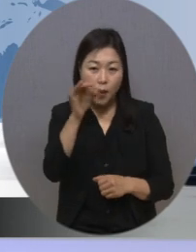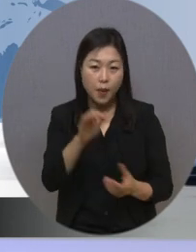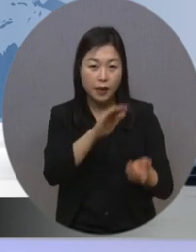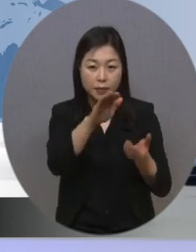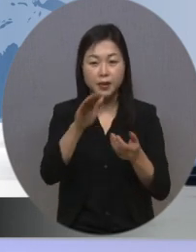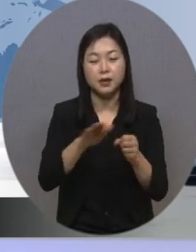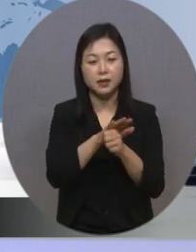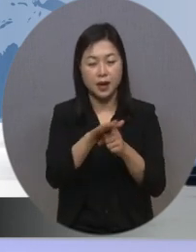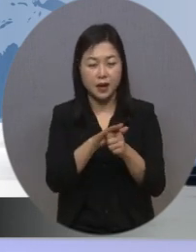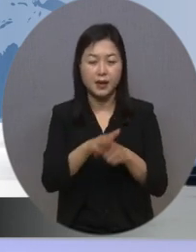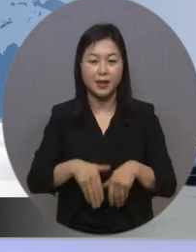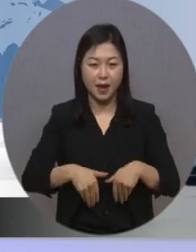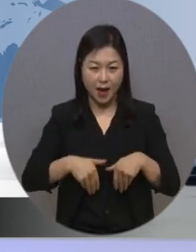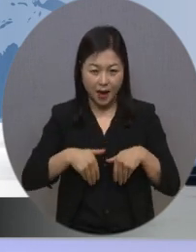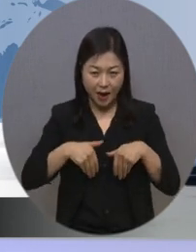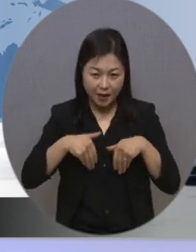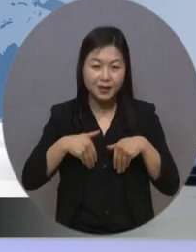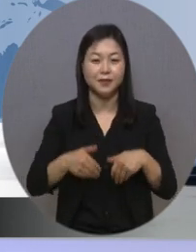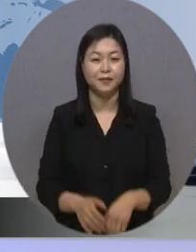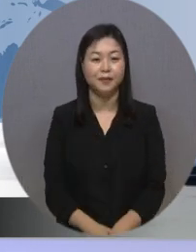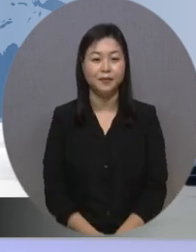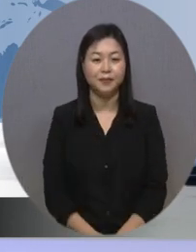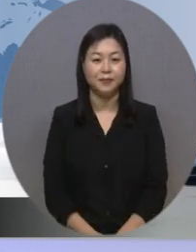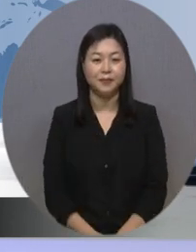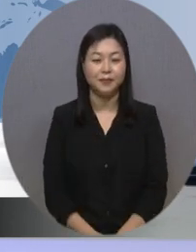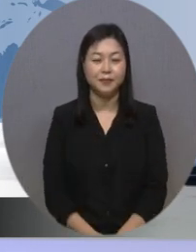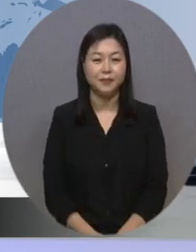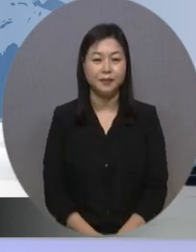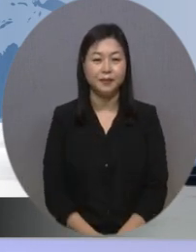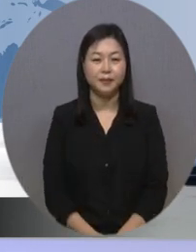더했는데요. 자세한 소식 박성용 기자가 전합니다.